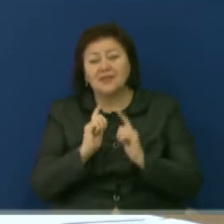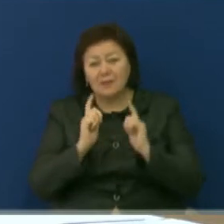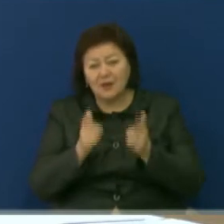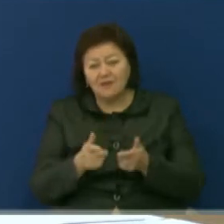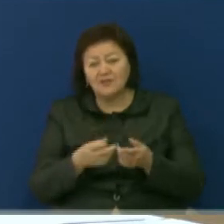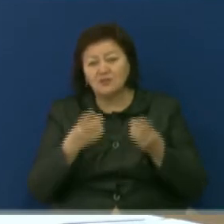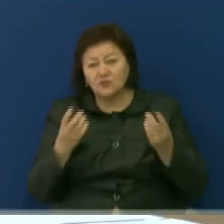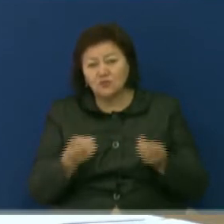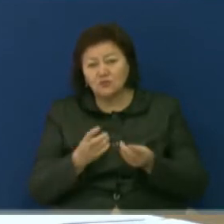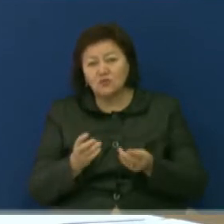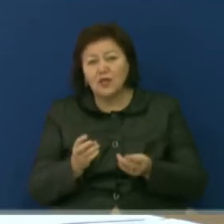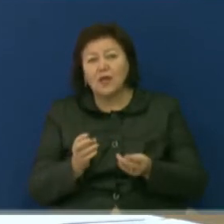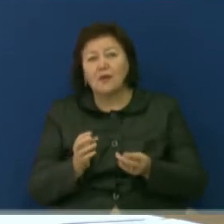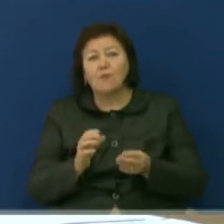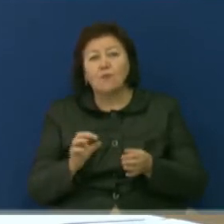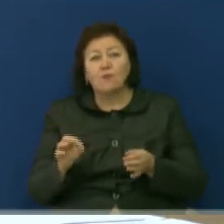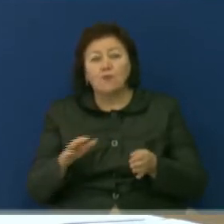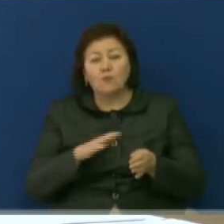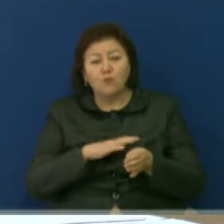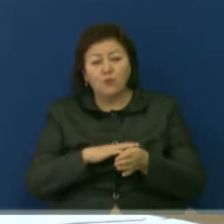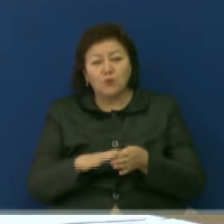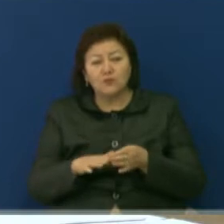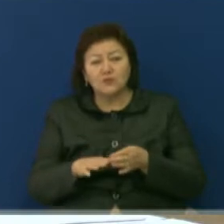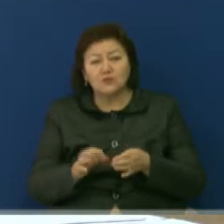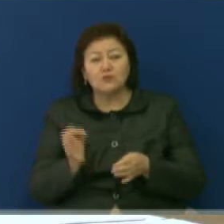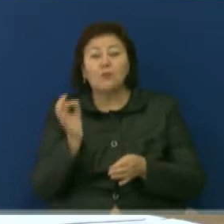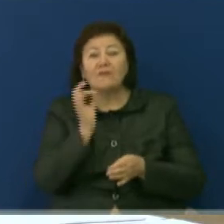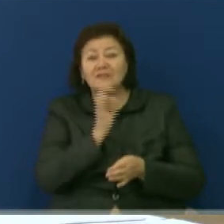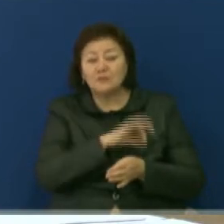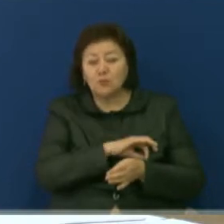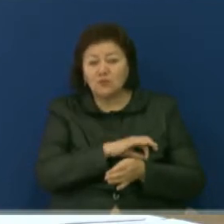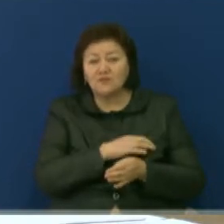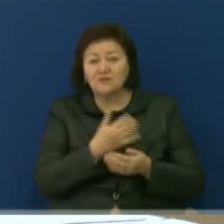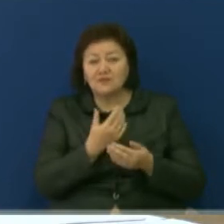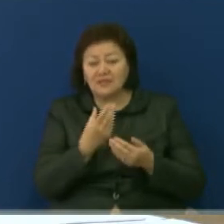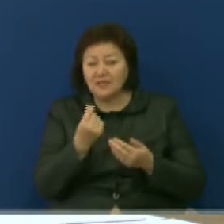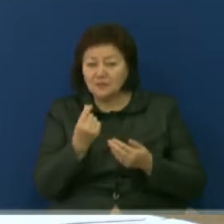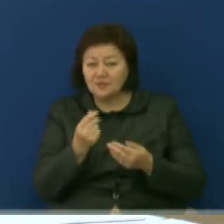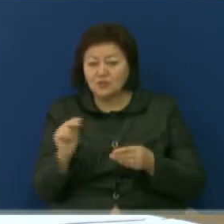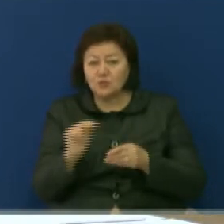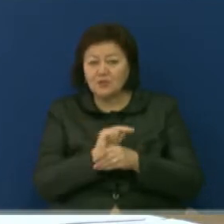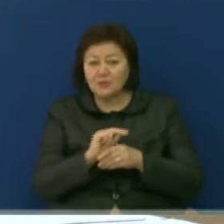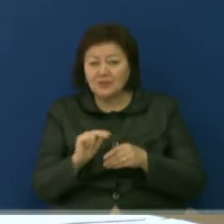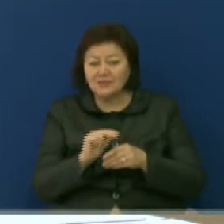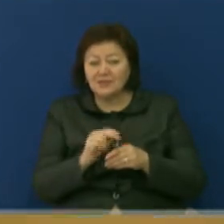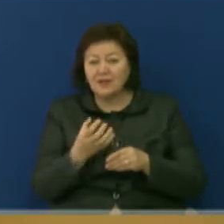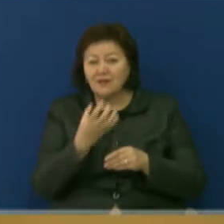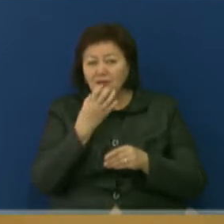бұл мәселемен айналысуы қажет. Бұл өте маңызды мәселе. Сіз, Нұрымбет Аманұлы, осы даулы мәселені реттеп шешімін табуға